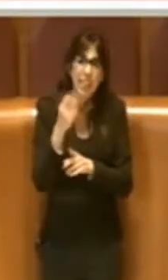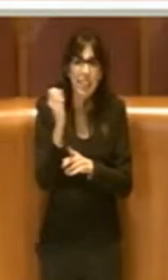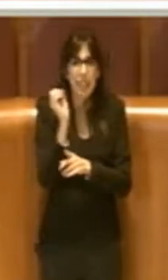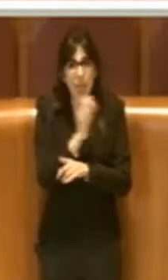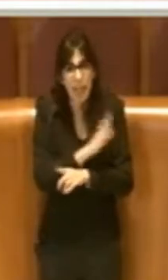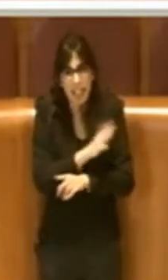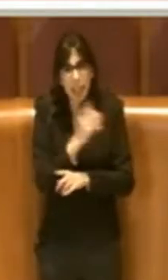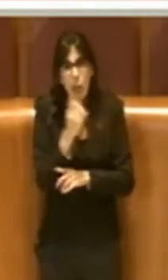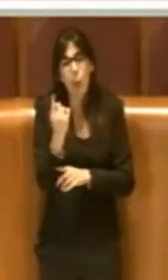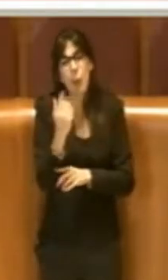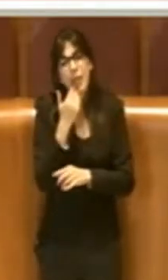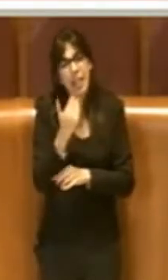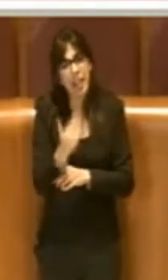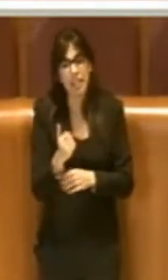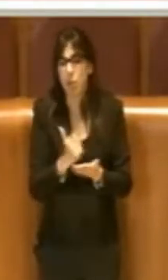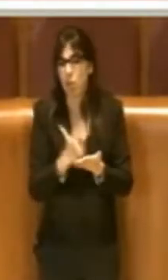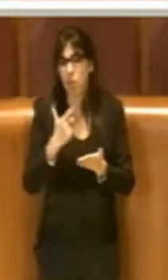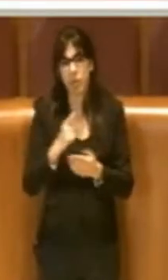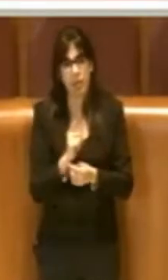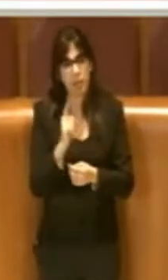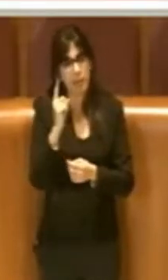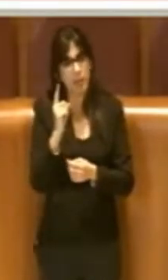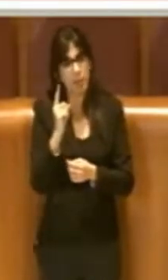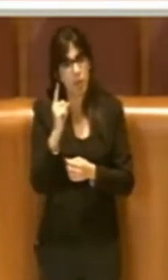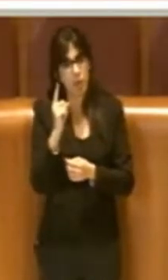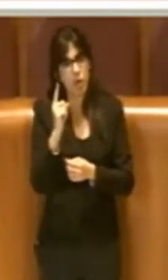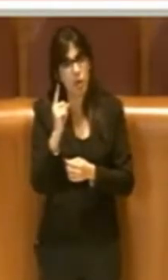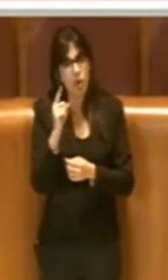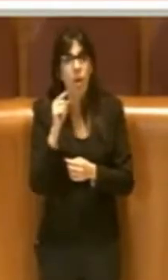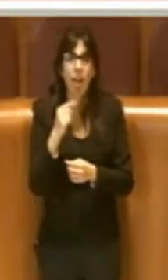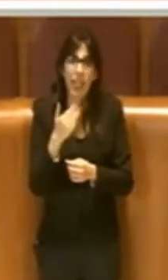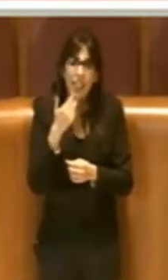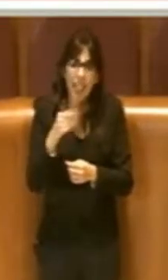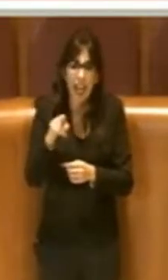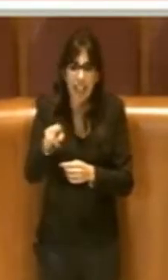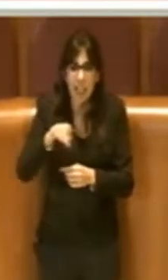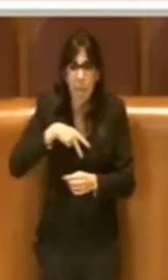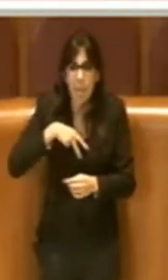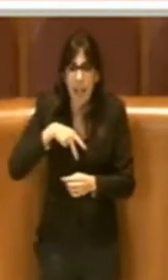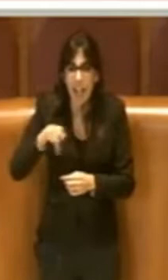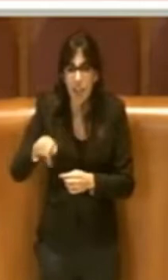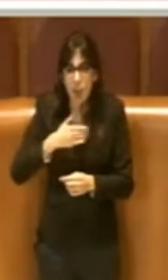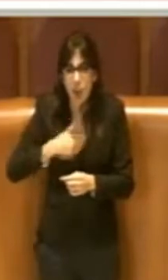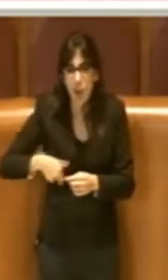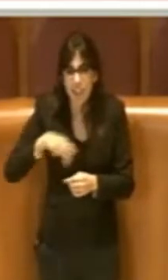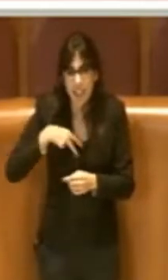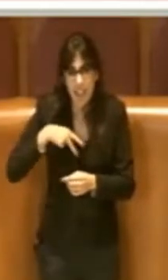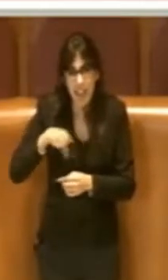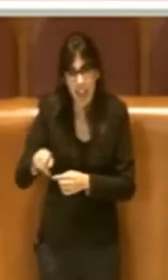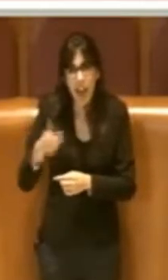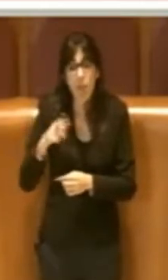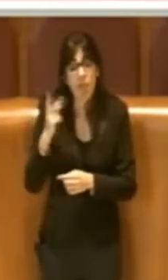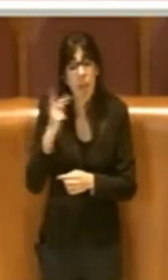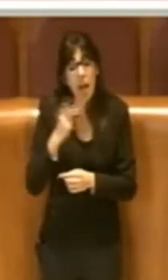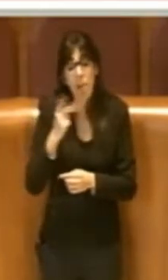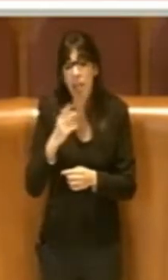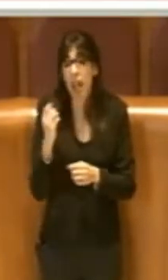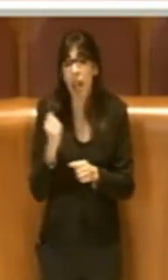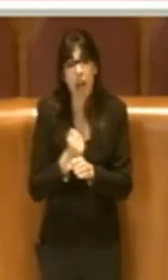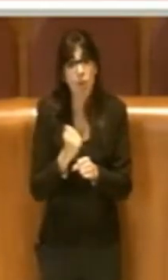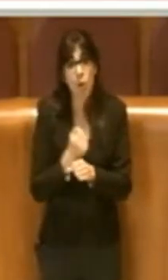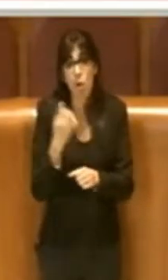il ringraziamento più importante, che è proprio a lei stessa, perché ha fatto davvero un ottimo lavoro. Ci tenevo a dire